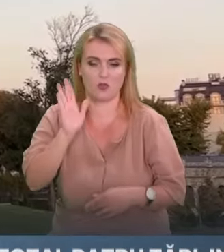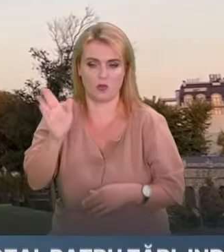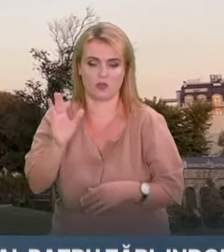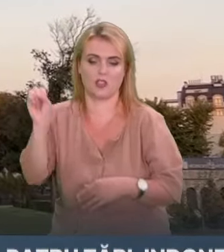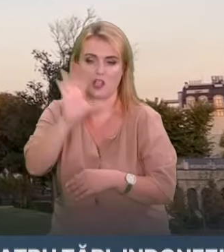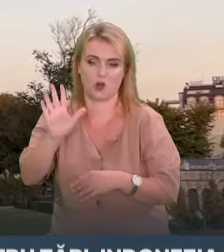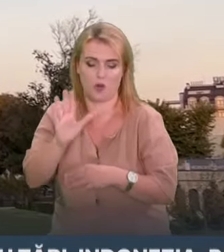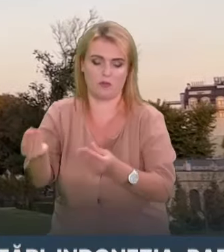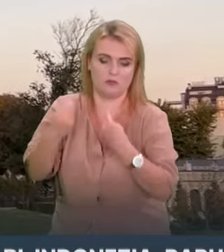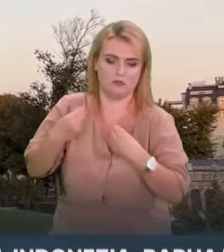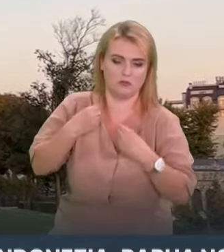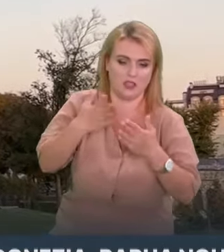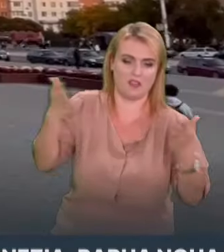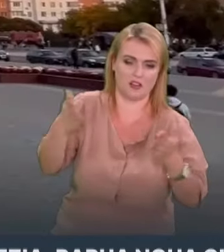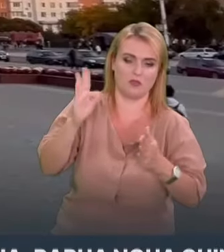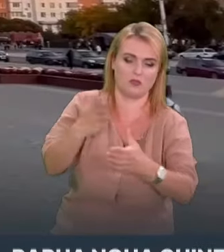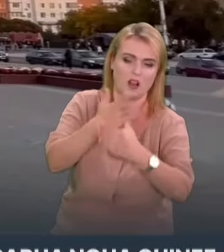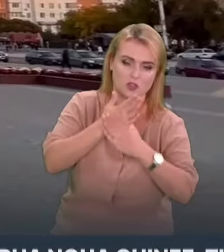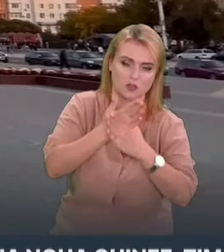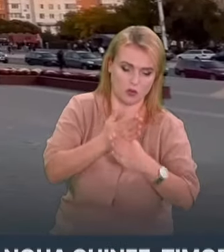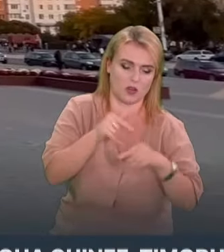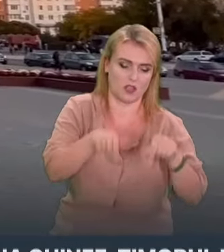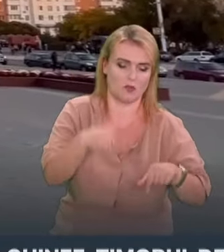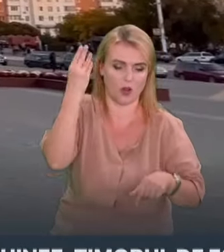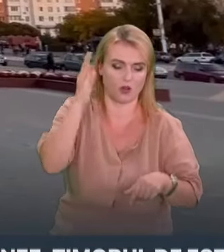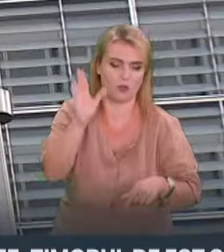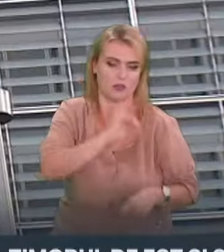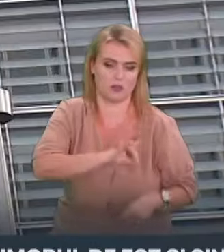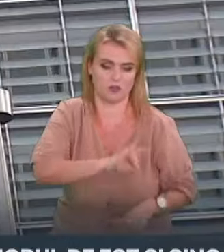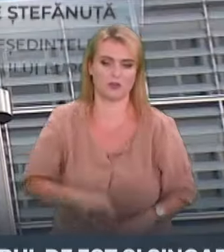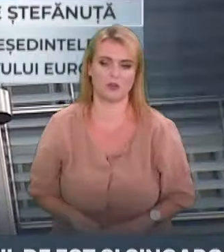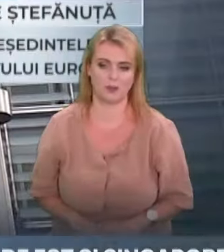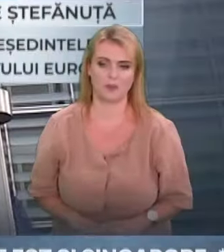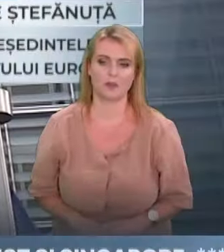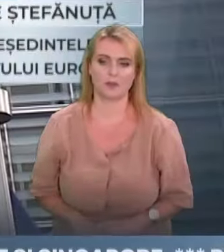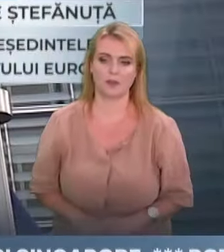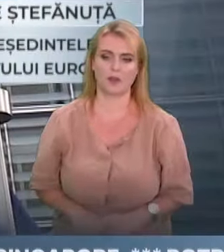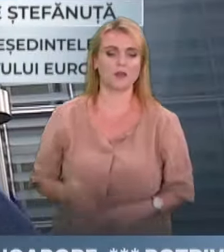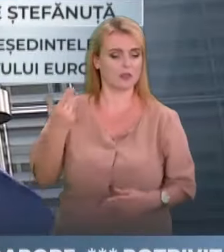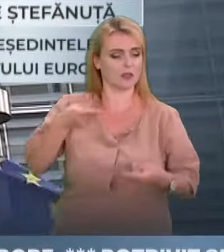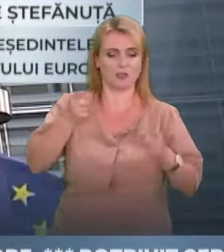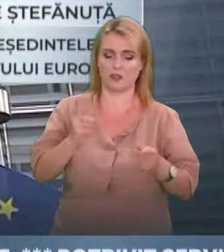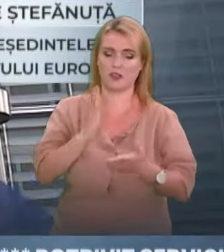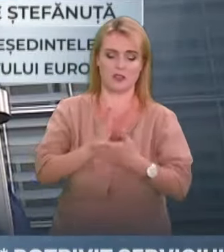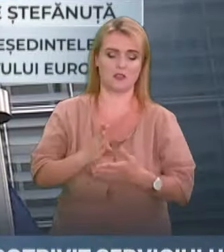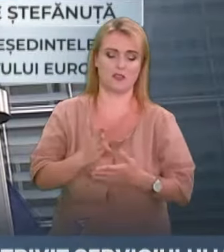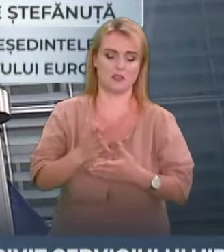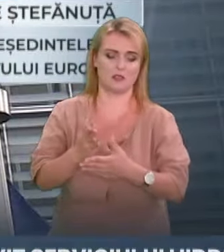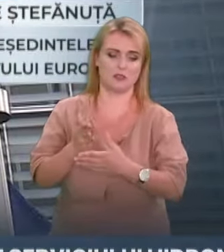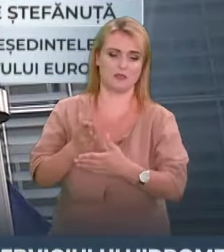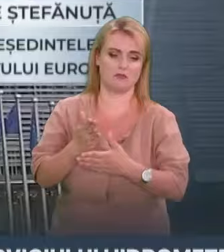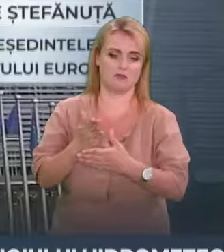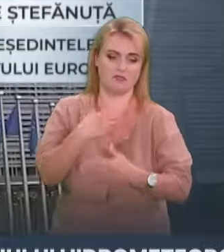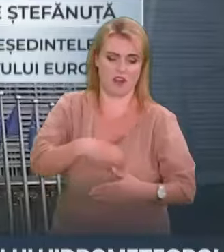pentru Republica Moldova în accesarea și valorificarea acestora. Latura asta umană importantă, ajutorul tehnic, deci